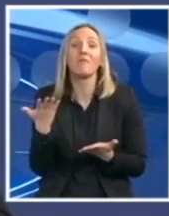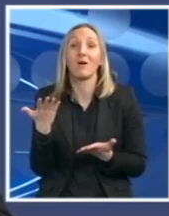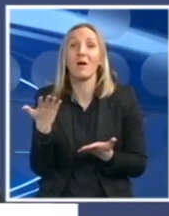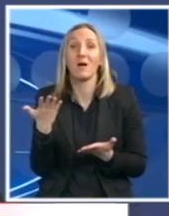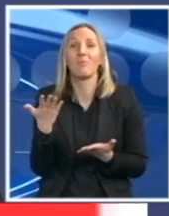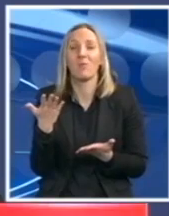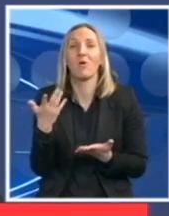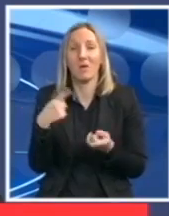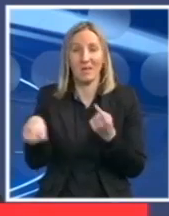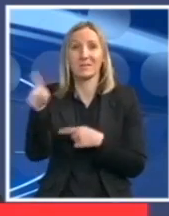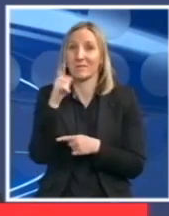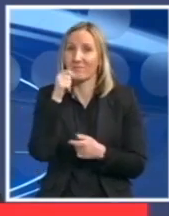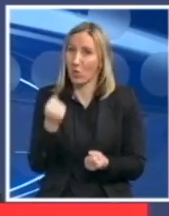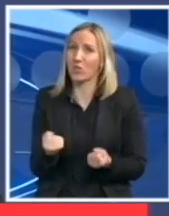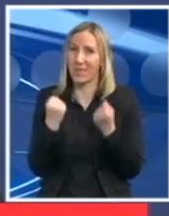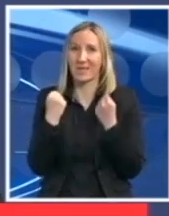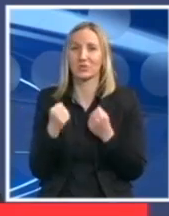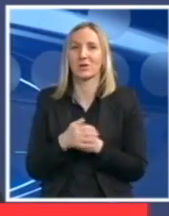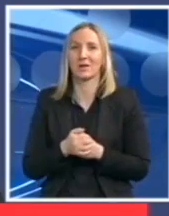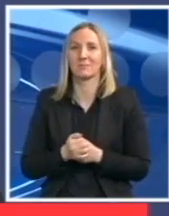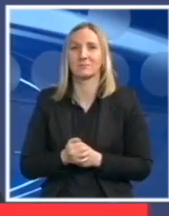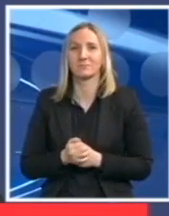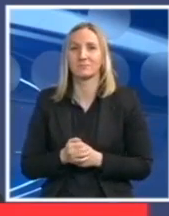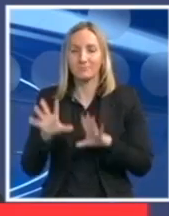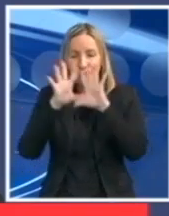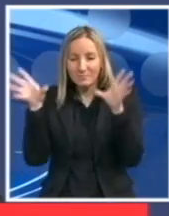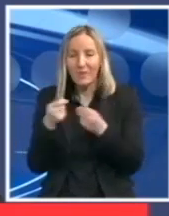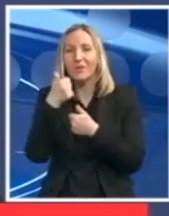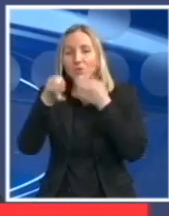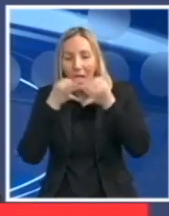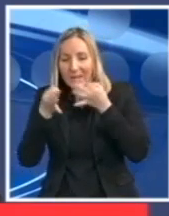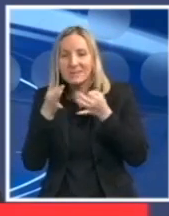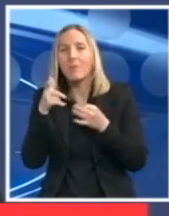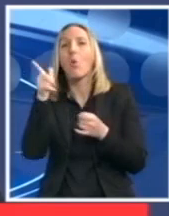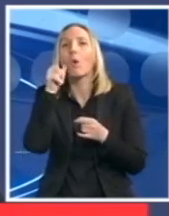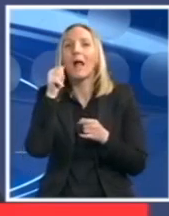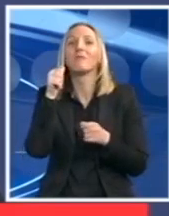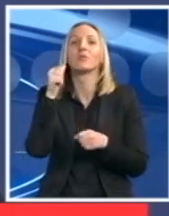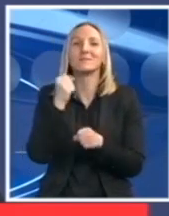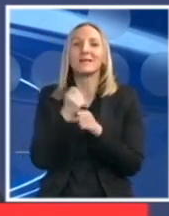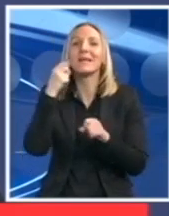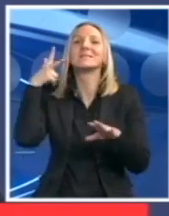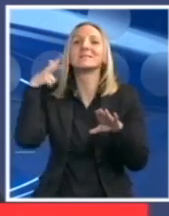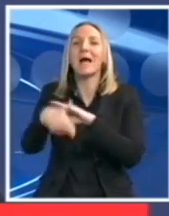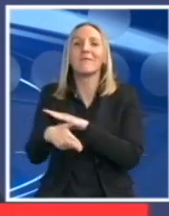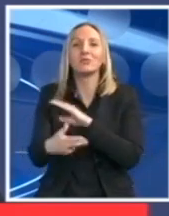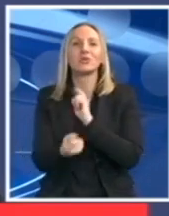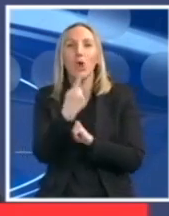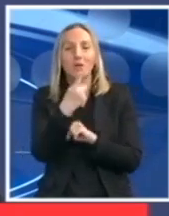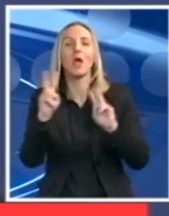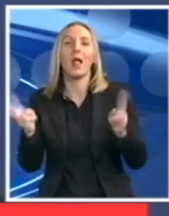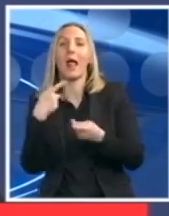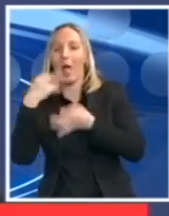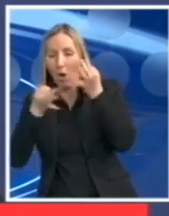je vrlo, vrlo teška i sva analitika uobičajeno se radi po završetku događaja. Ja